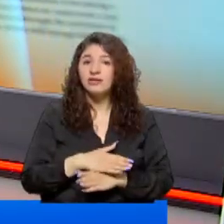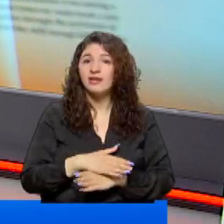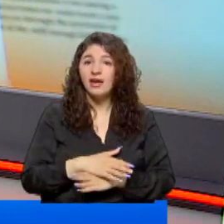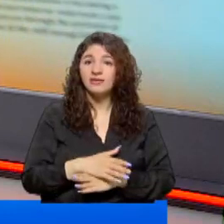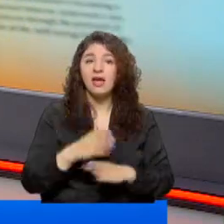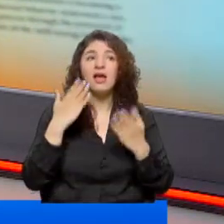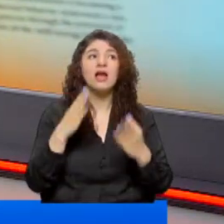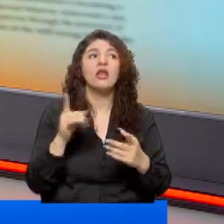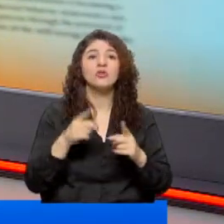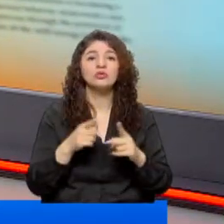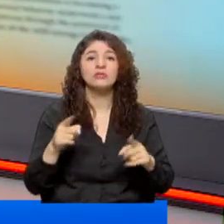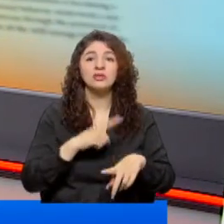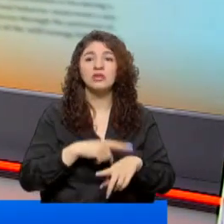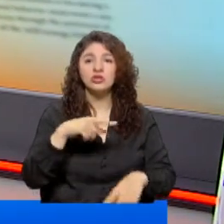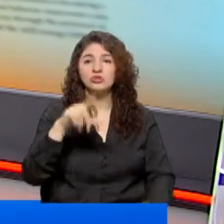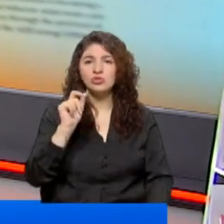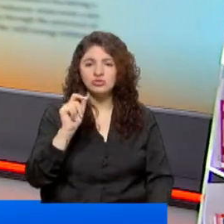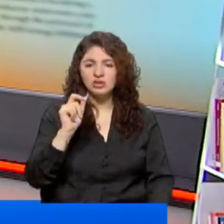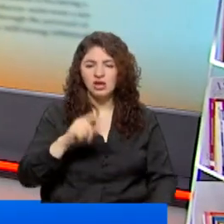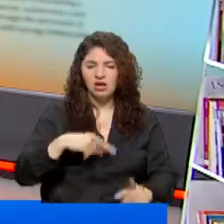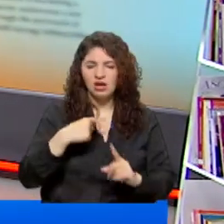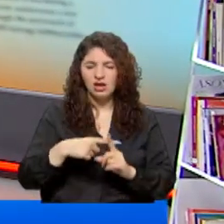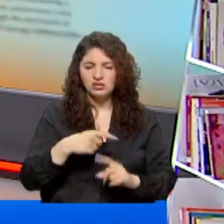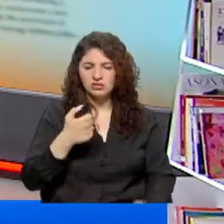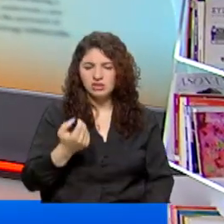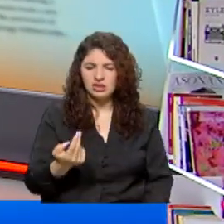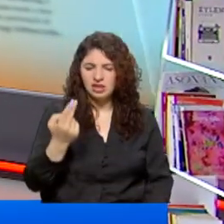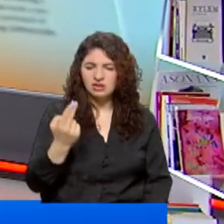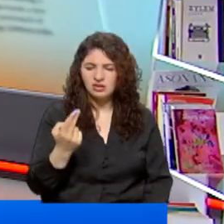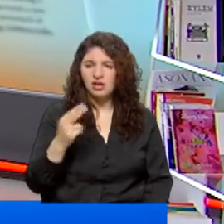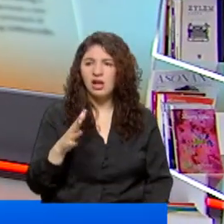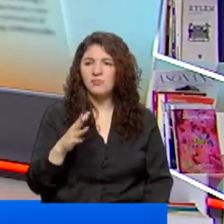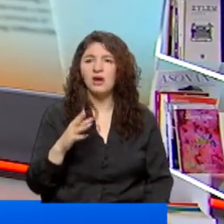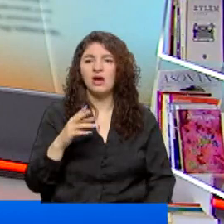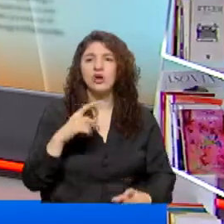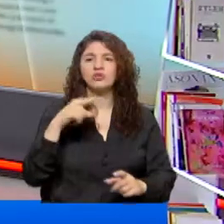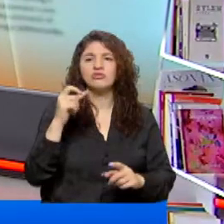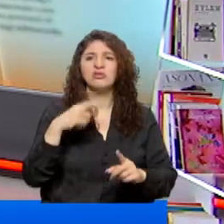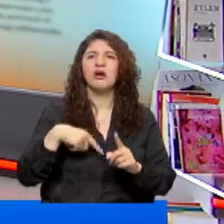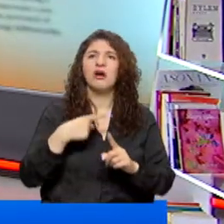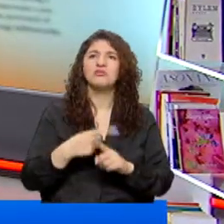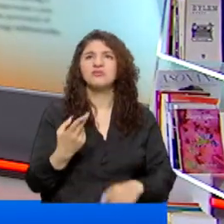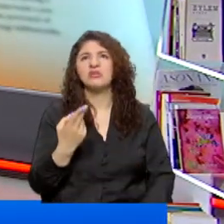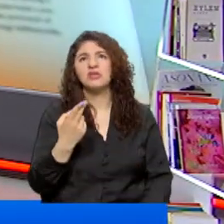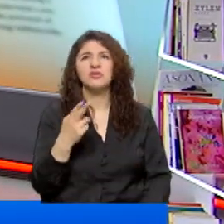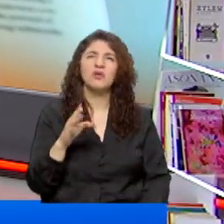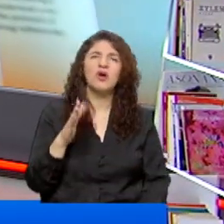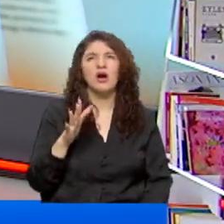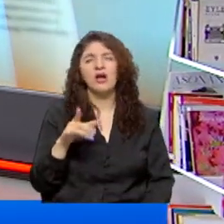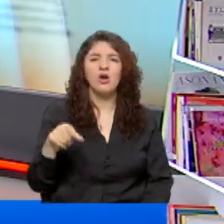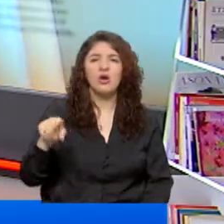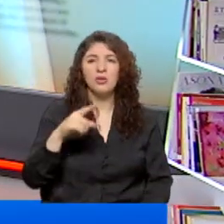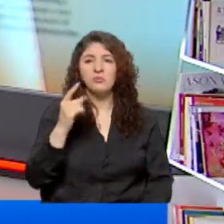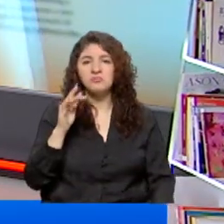Hello uzatma dakikalarına 90 67 90 67 Bu buralardaydı